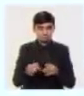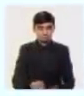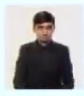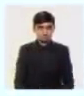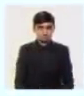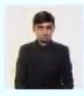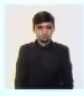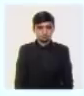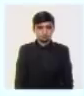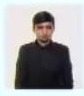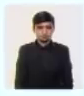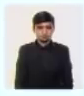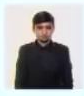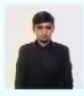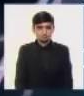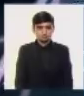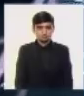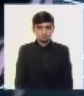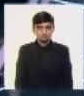Информбюро, Карагандинская область.